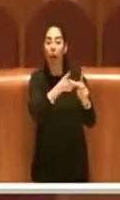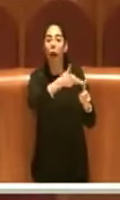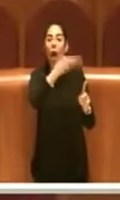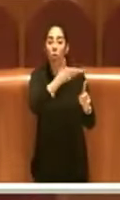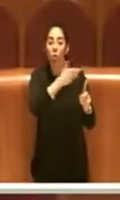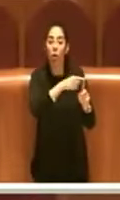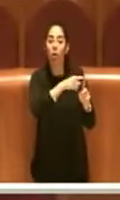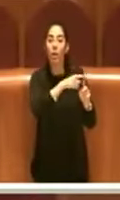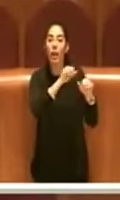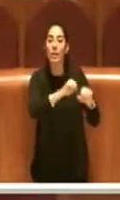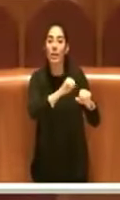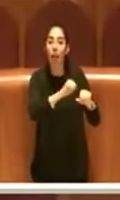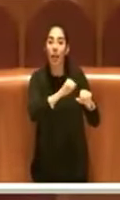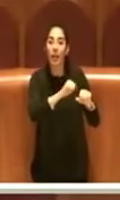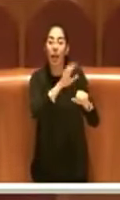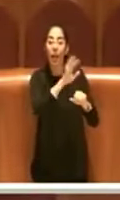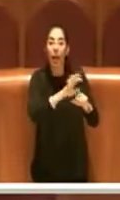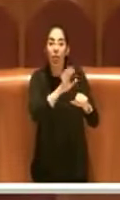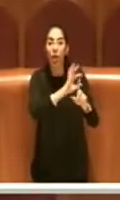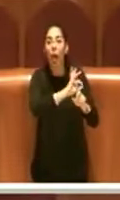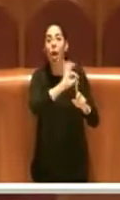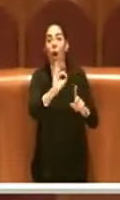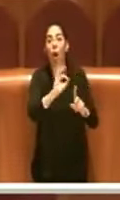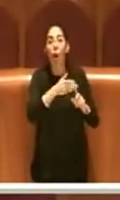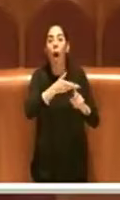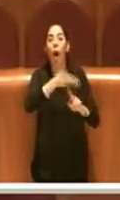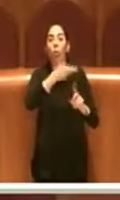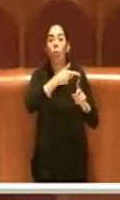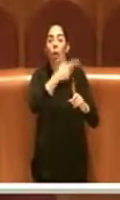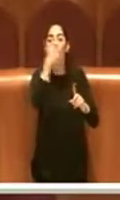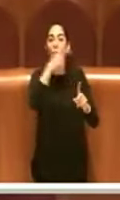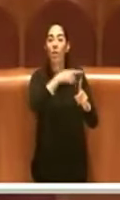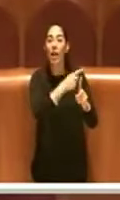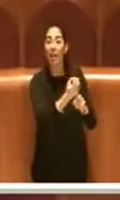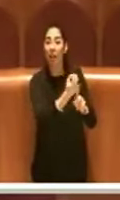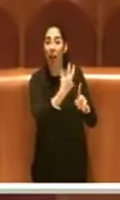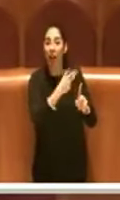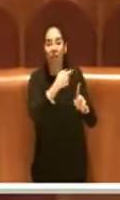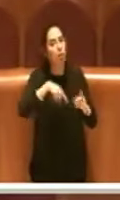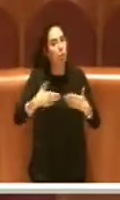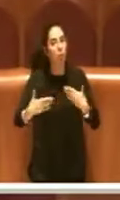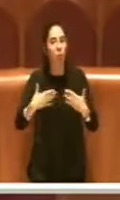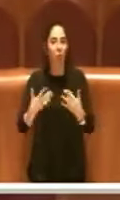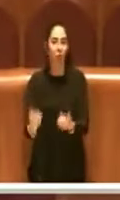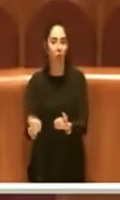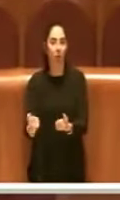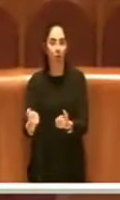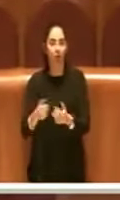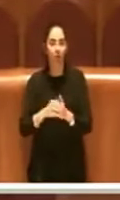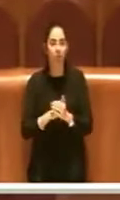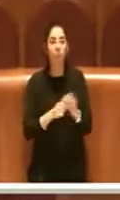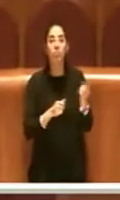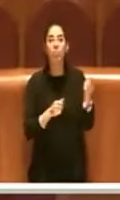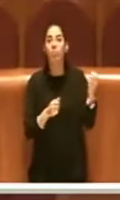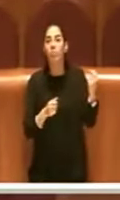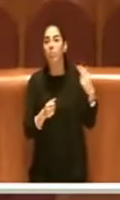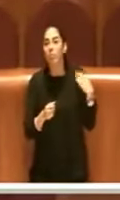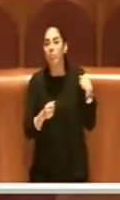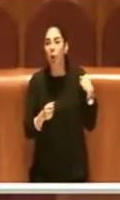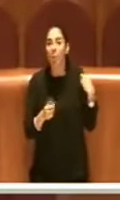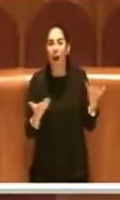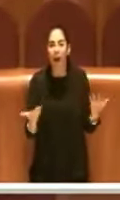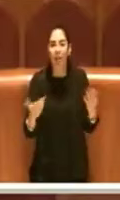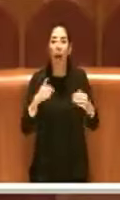autorità sanitarie regionali o dall'autorità di governo. Quello che ci viene chiesto appunto è di non agire in autonomia,